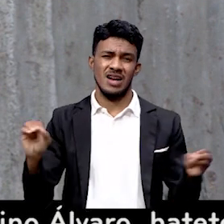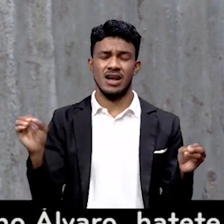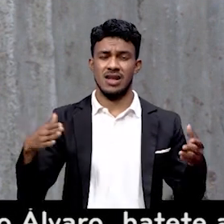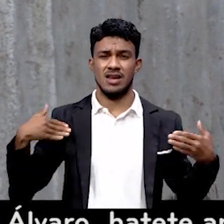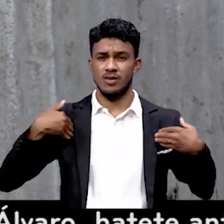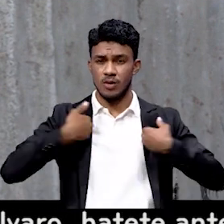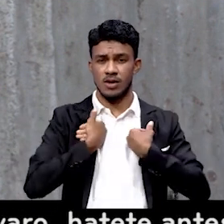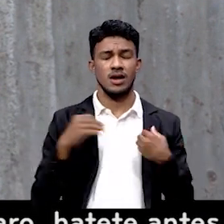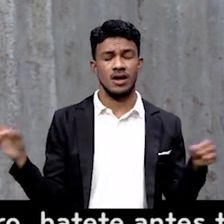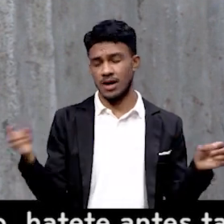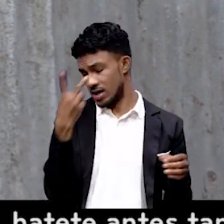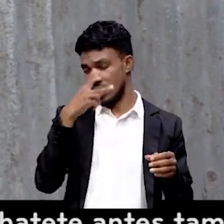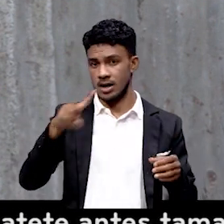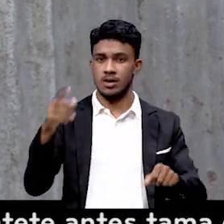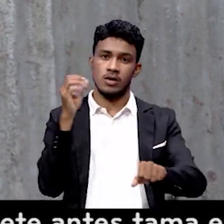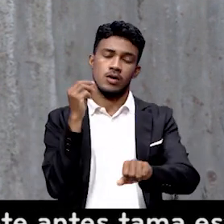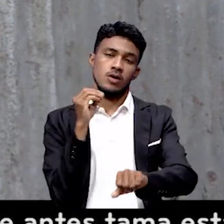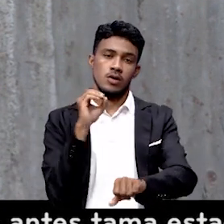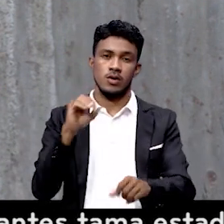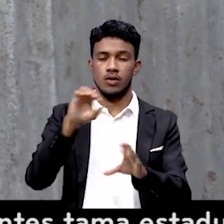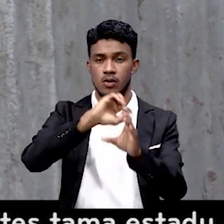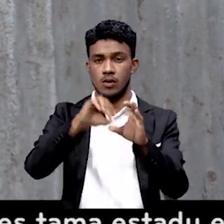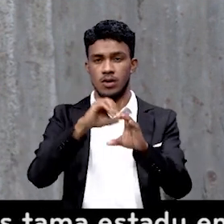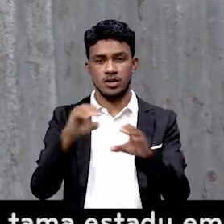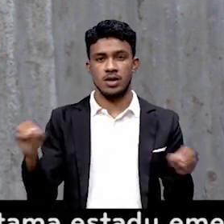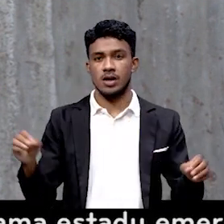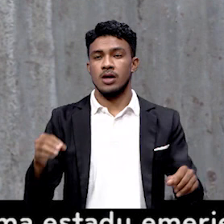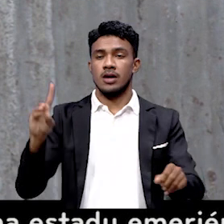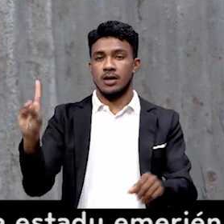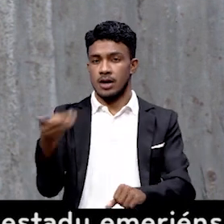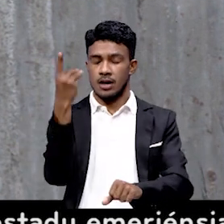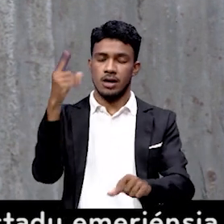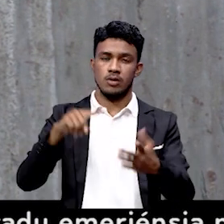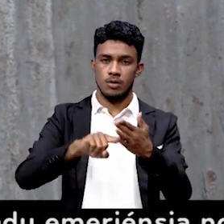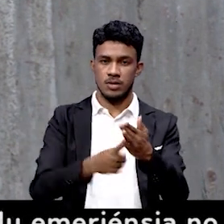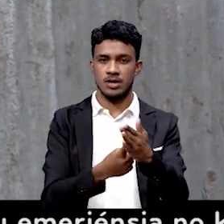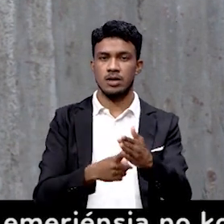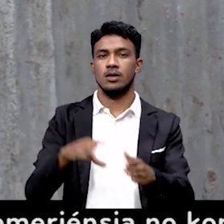sidarsan tolokrai depois ya apa sih ini ama